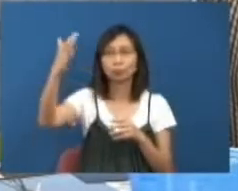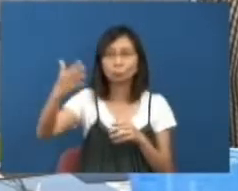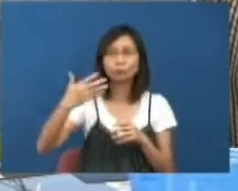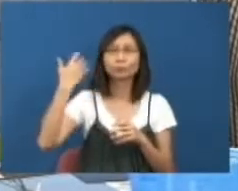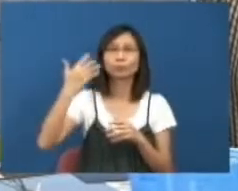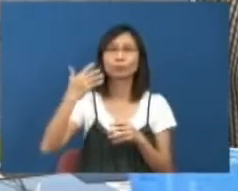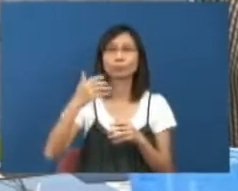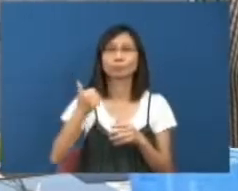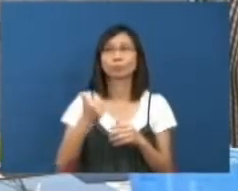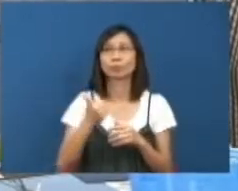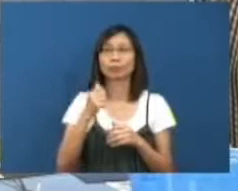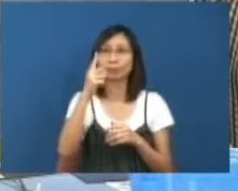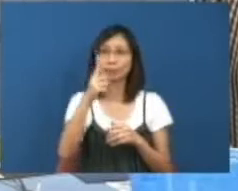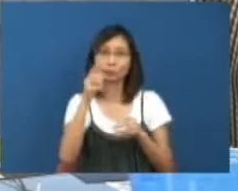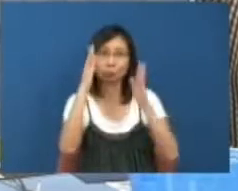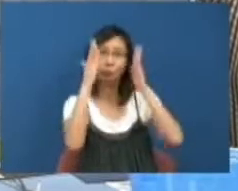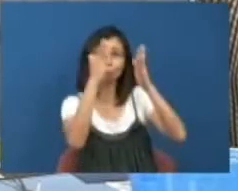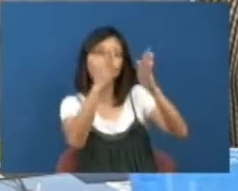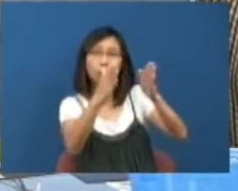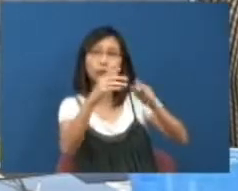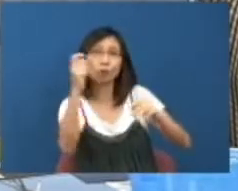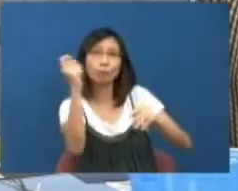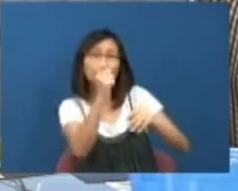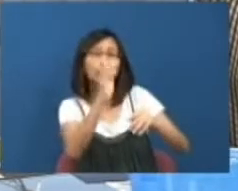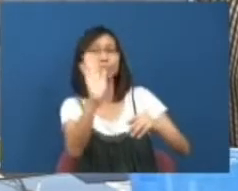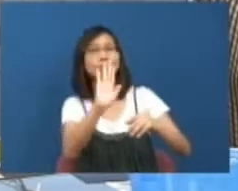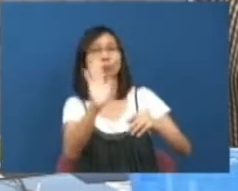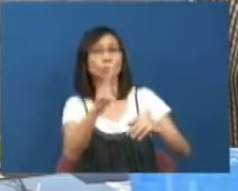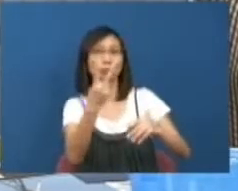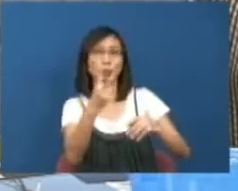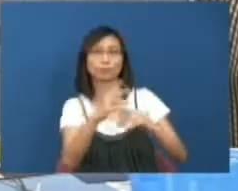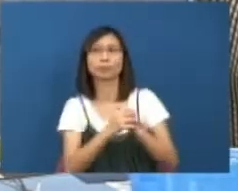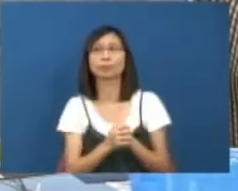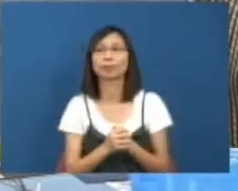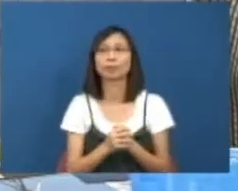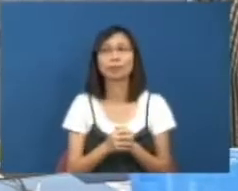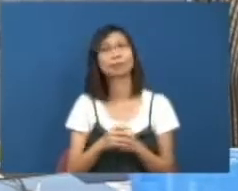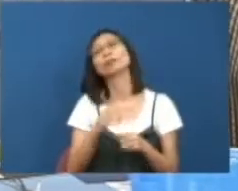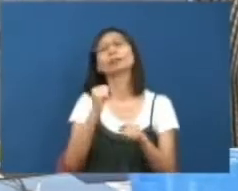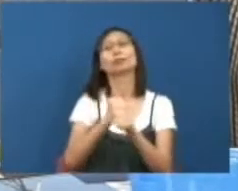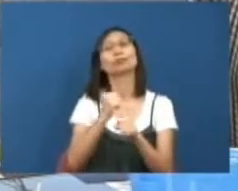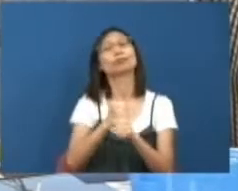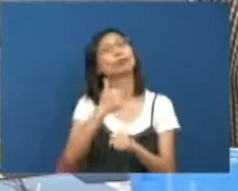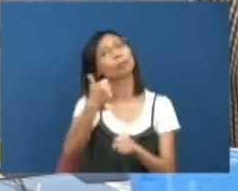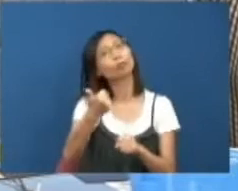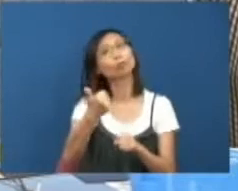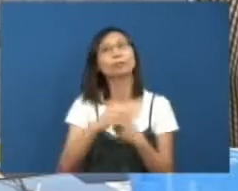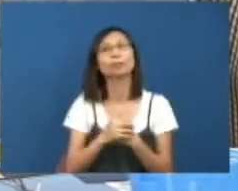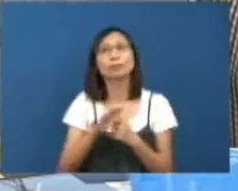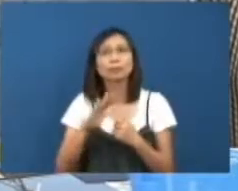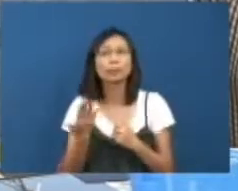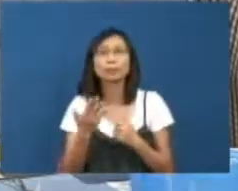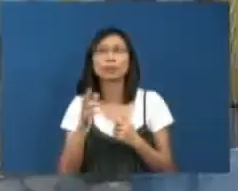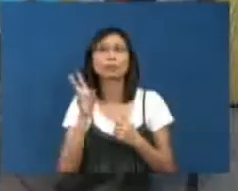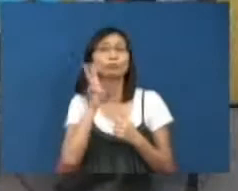埋喺一個風向改變冇快改變嘅情況之下咧，佢只會運作暢順嘅。咁遇到一啲擾